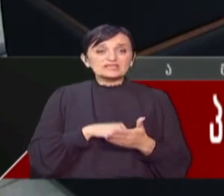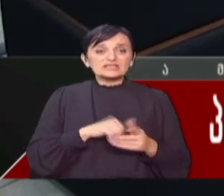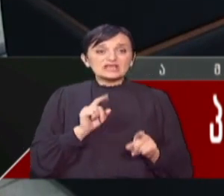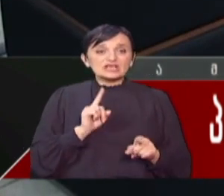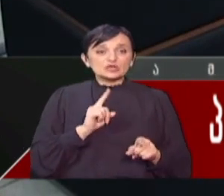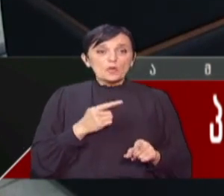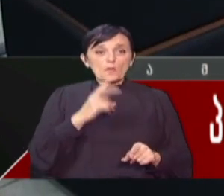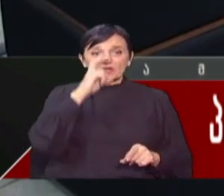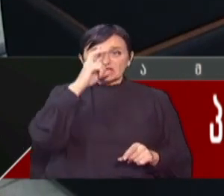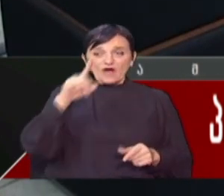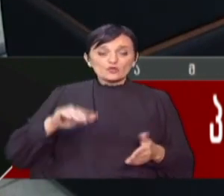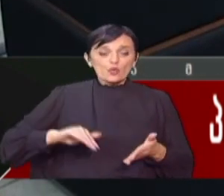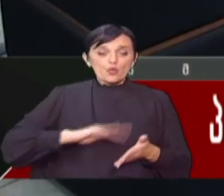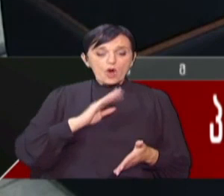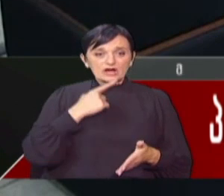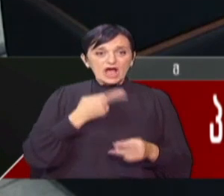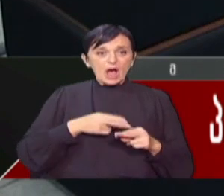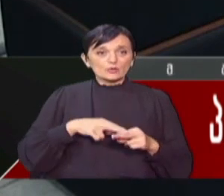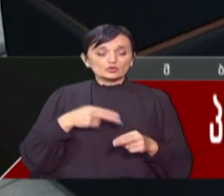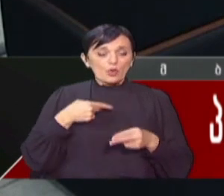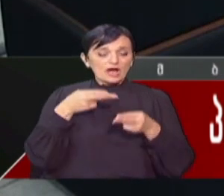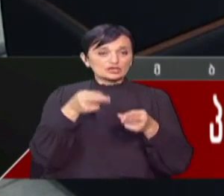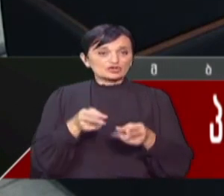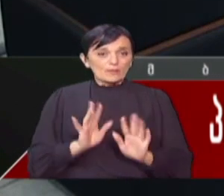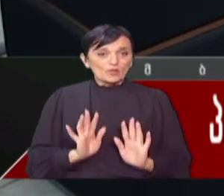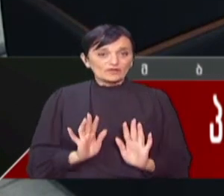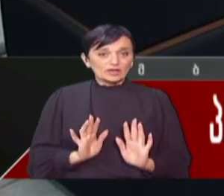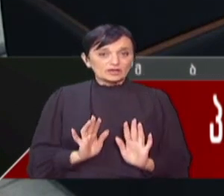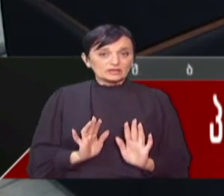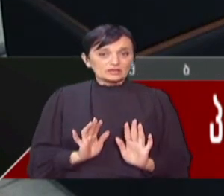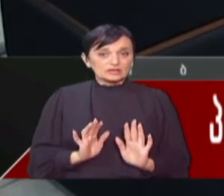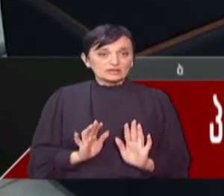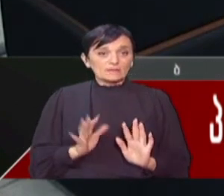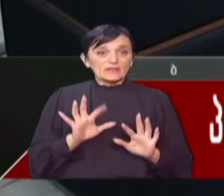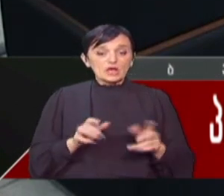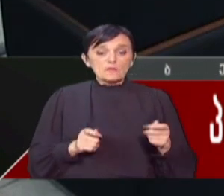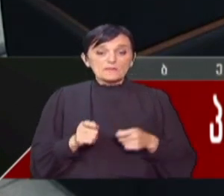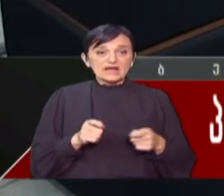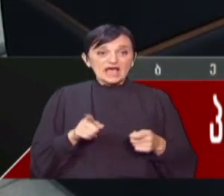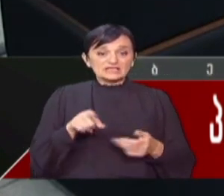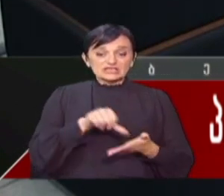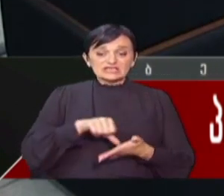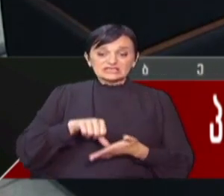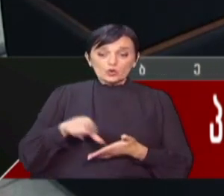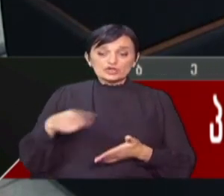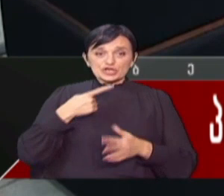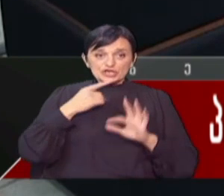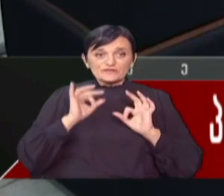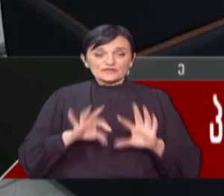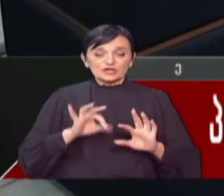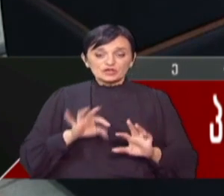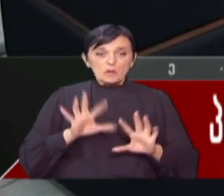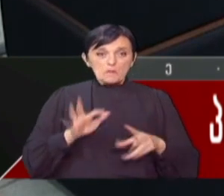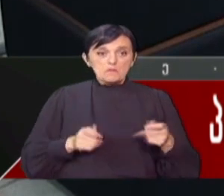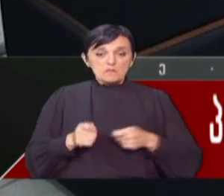მე მთავრობამ უარი მითხრა და მაგით არ ჩამოვედიო. და აქ პრეზიდენტის წარმომადგენლები გვიმტკიცებდნენ, რომ თითქოს